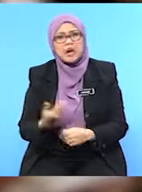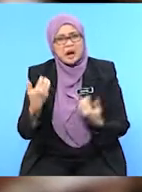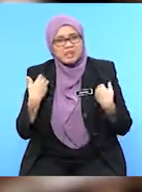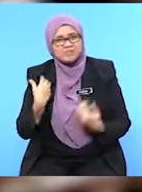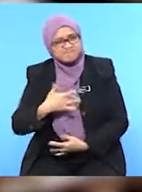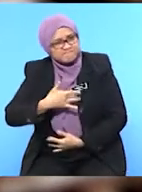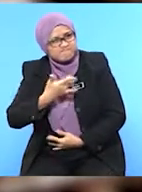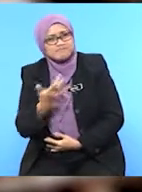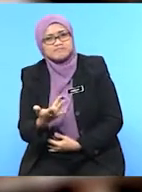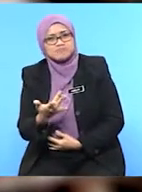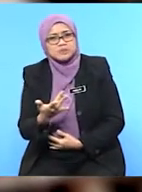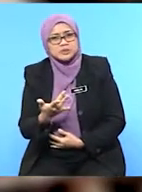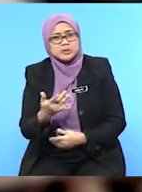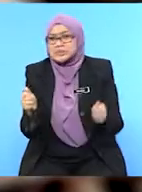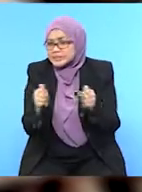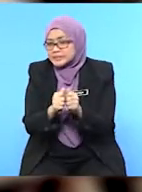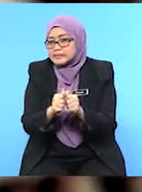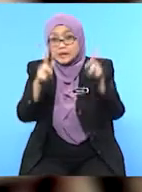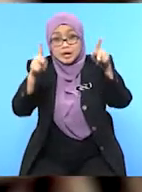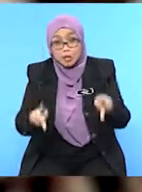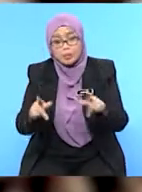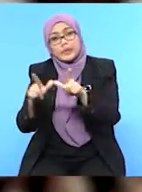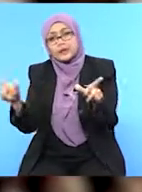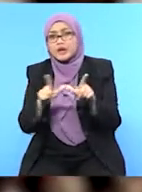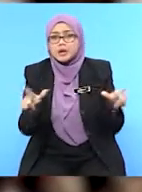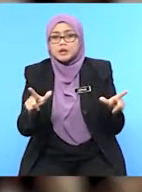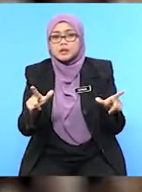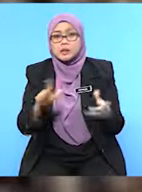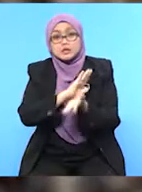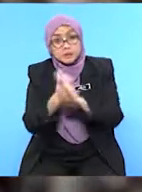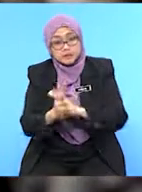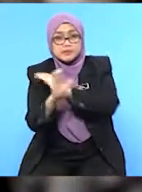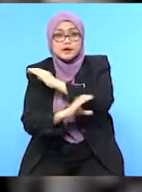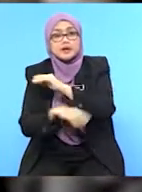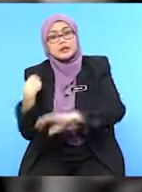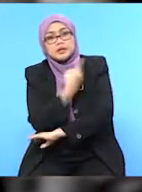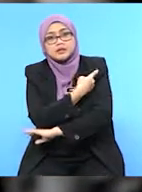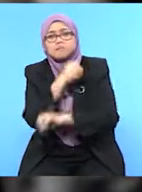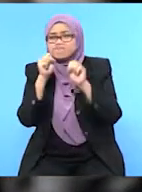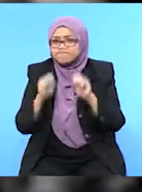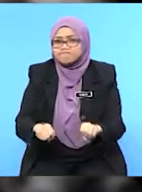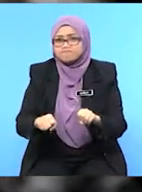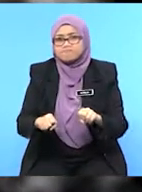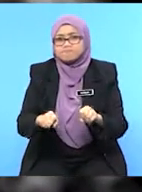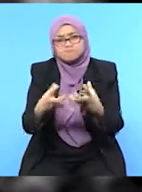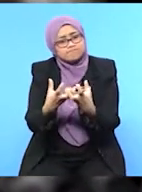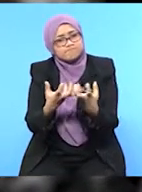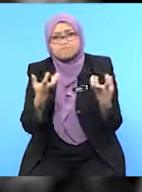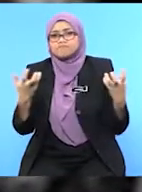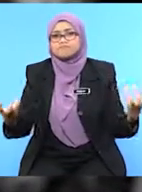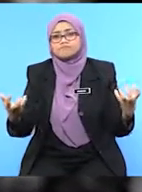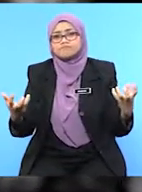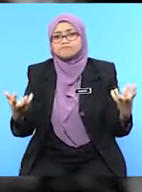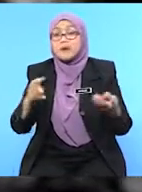prasangka atau kaum yang berkumpul Inan kamu musnahkan negara kita dalam mewujudkan masyarakat Harmoni isu perkauman